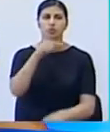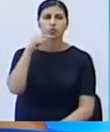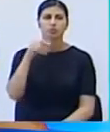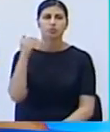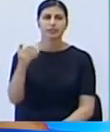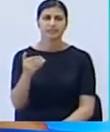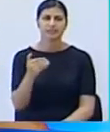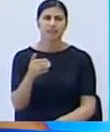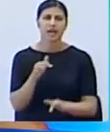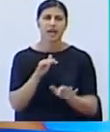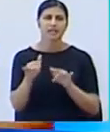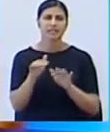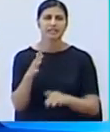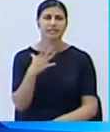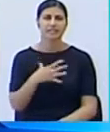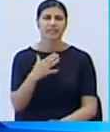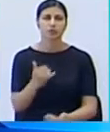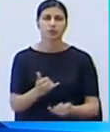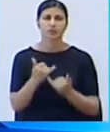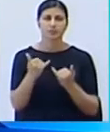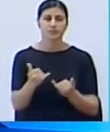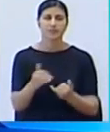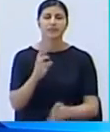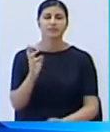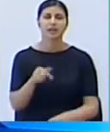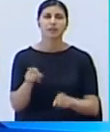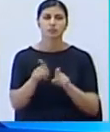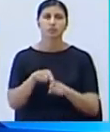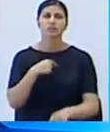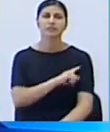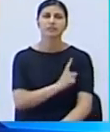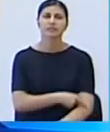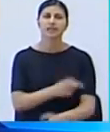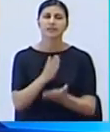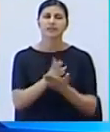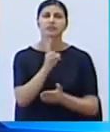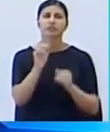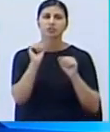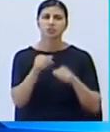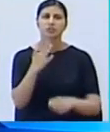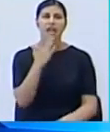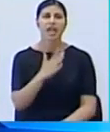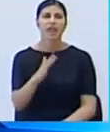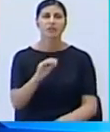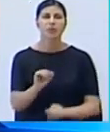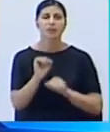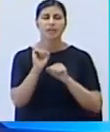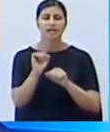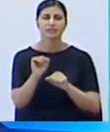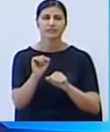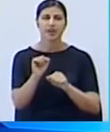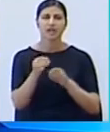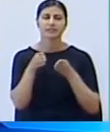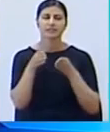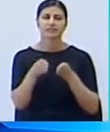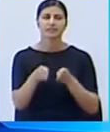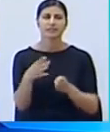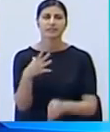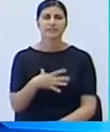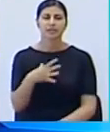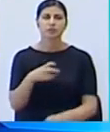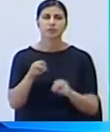აგრესია საქართველოს მიმართ და ის ზალა ვართ რომელსაც შეუძლია დაიცვას დასავლურ სახელმწიფოებთან ურთიერთობის გზით